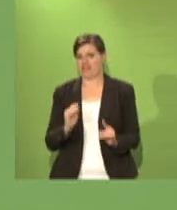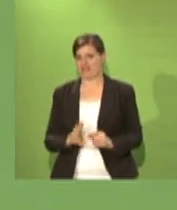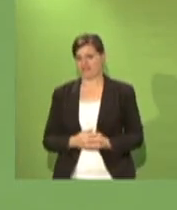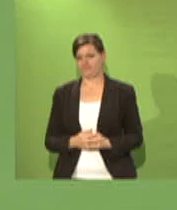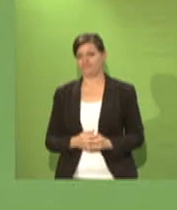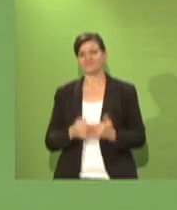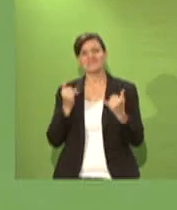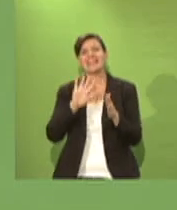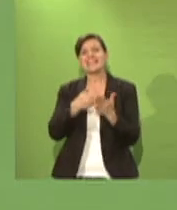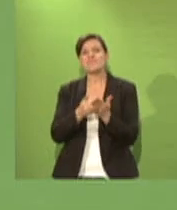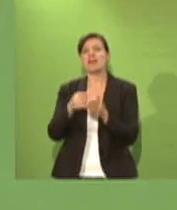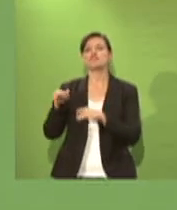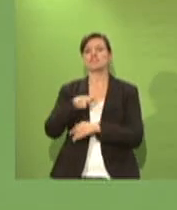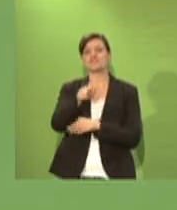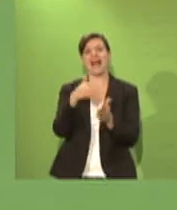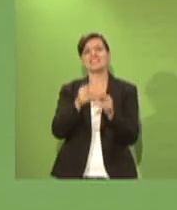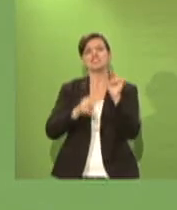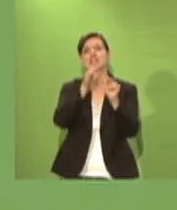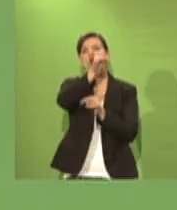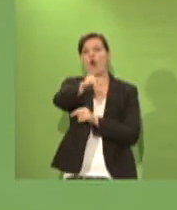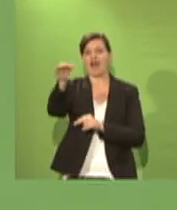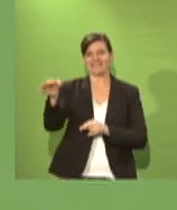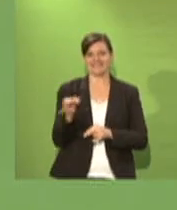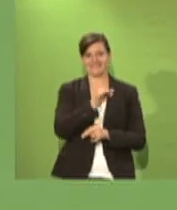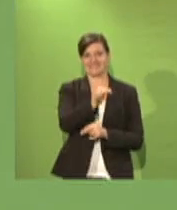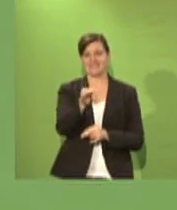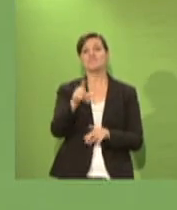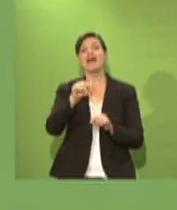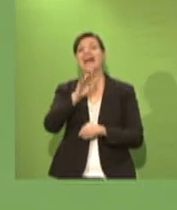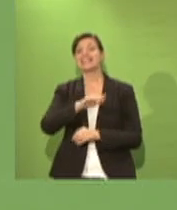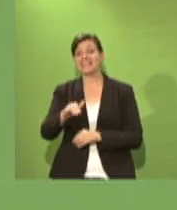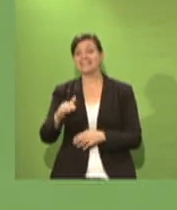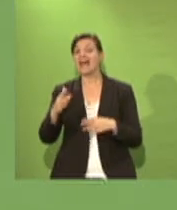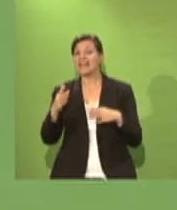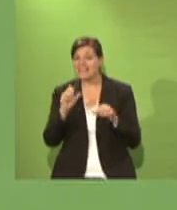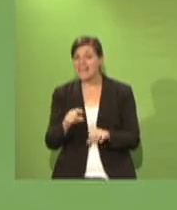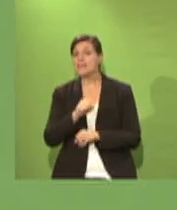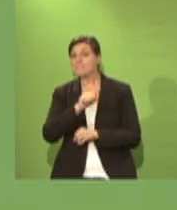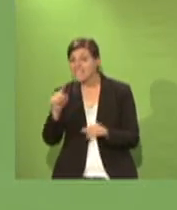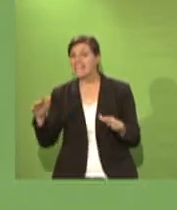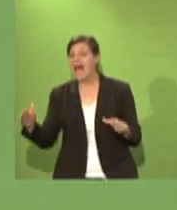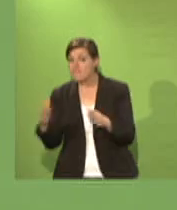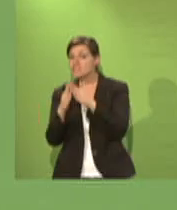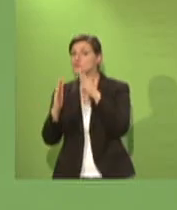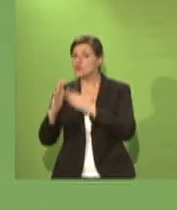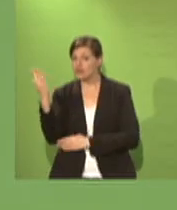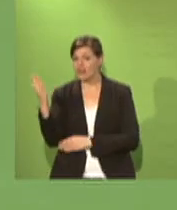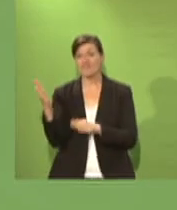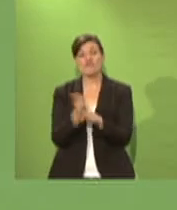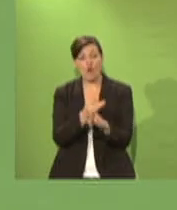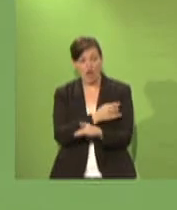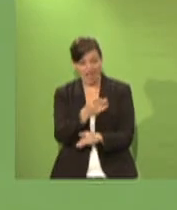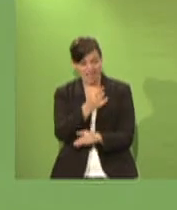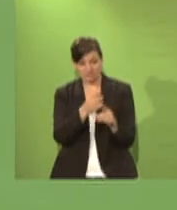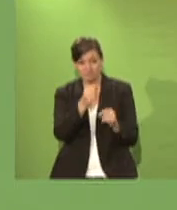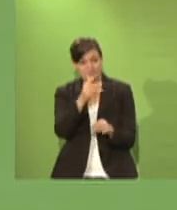jetzt Orte in Nordrhein-Westfalen, wo Kinder erstmals bis zum Abitur kommen können, was sie vorher gar nicht konnten.